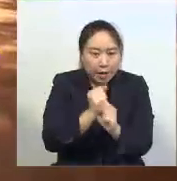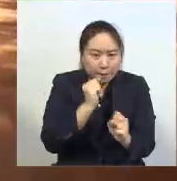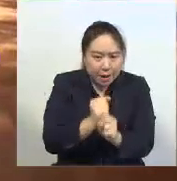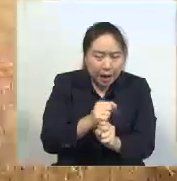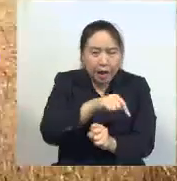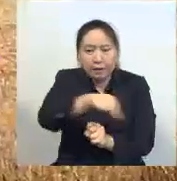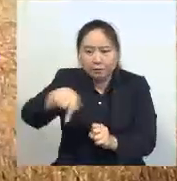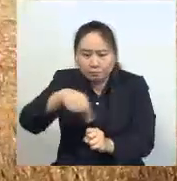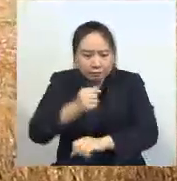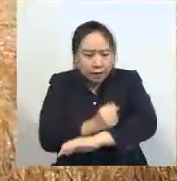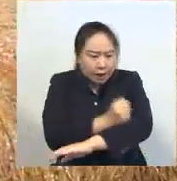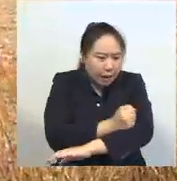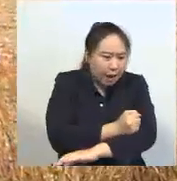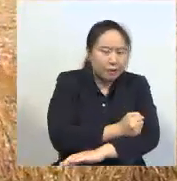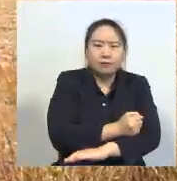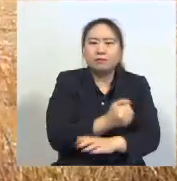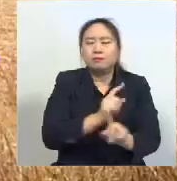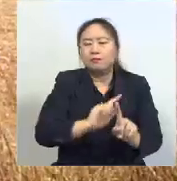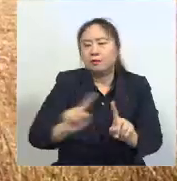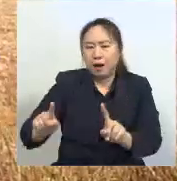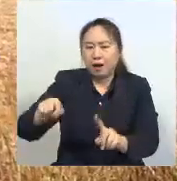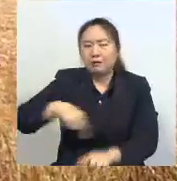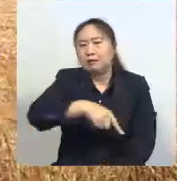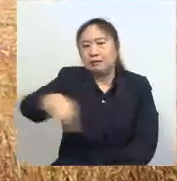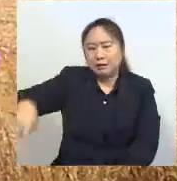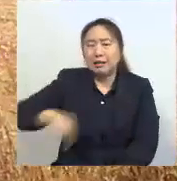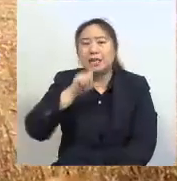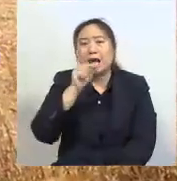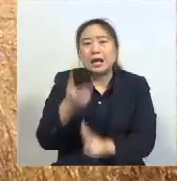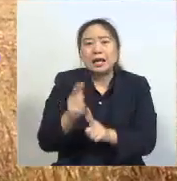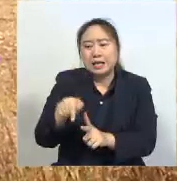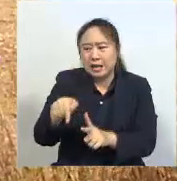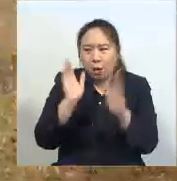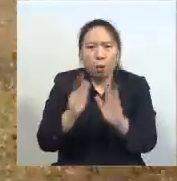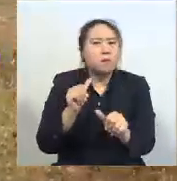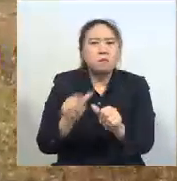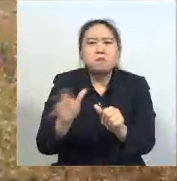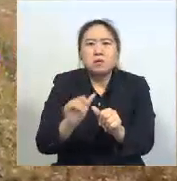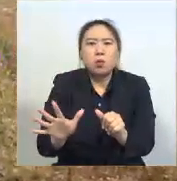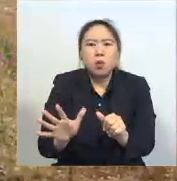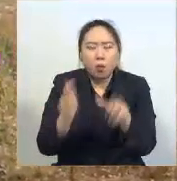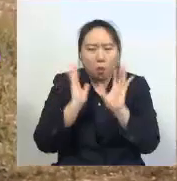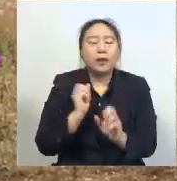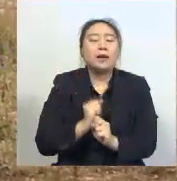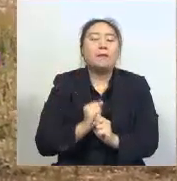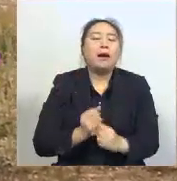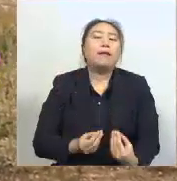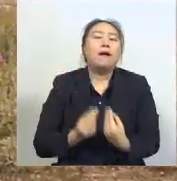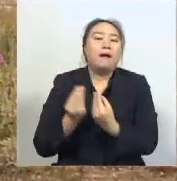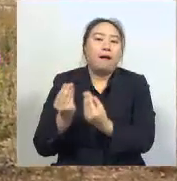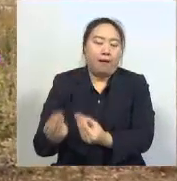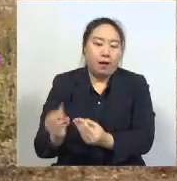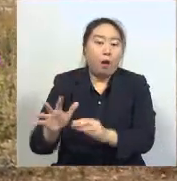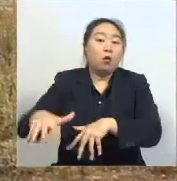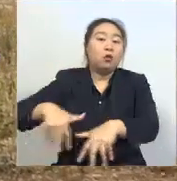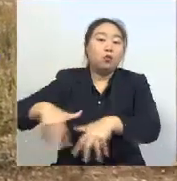นในป่าในพื้นที่เลี้ยงไก่แห่งนี้ฟาร์มเลี้ยงไก่แห่งนี้นะคะคณะทำงานจึงได้มอบหมายให้